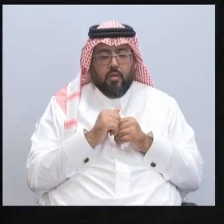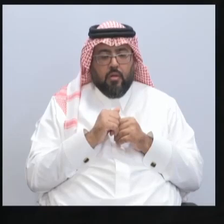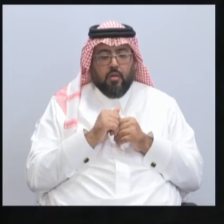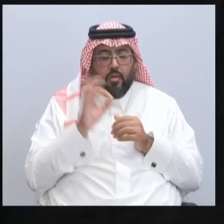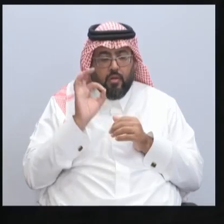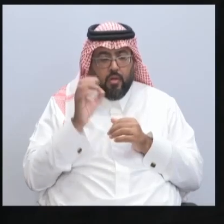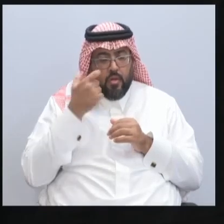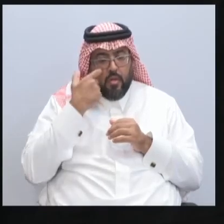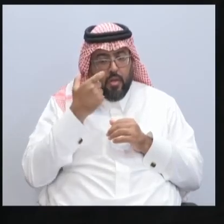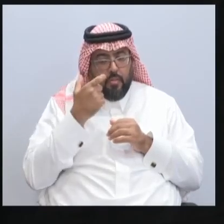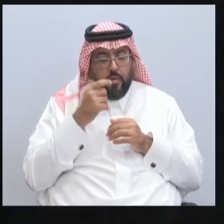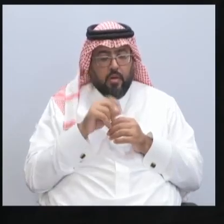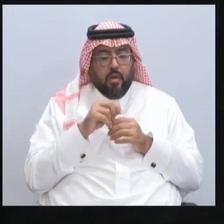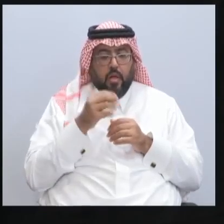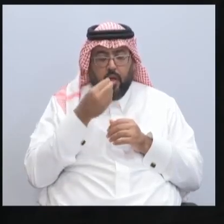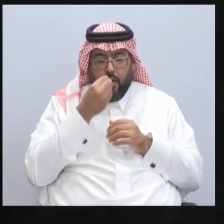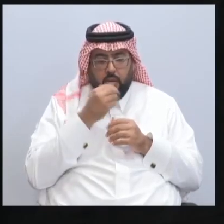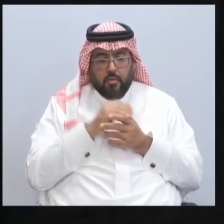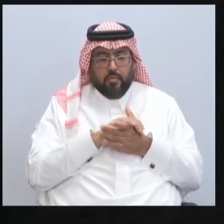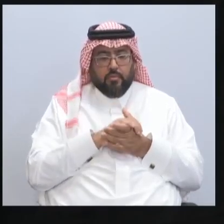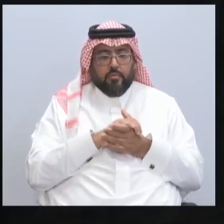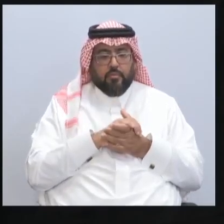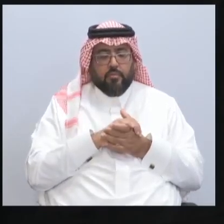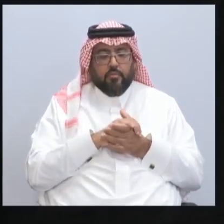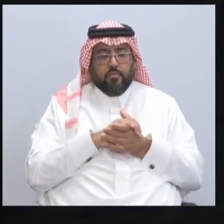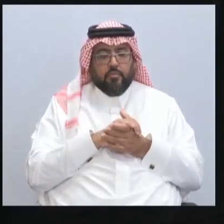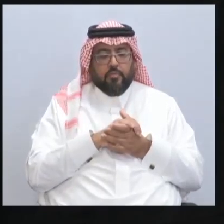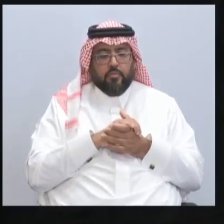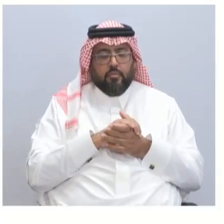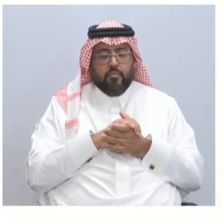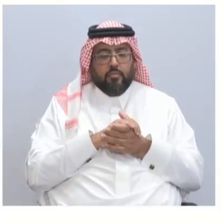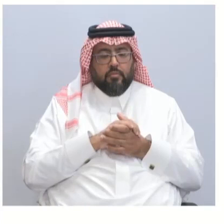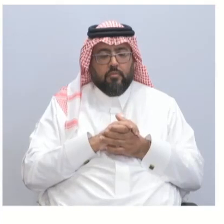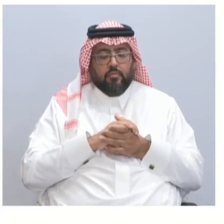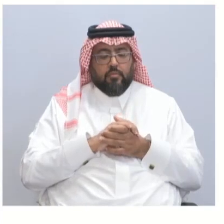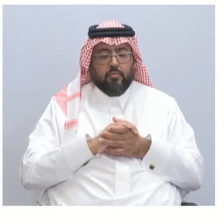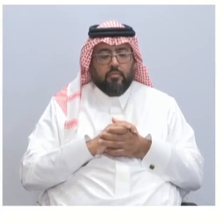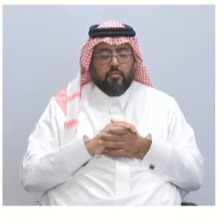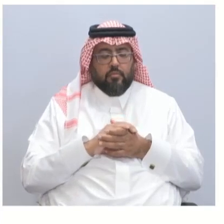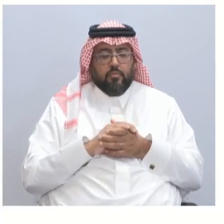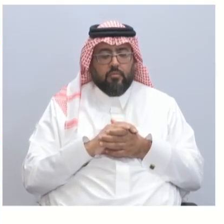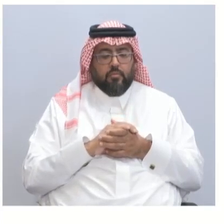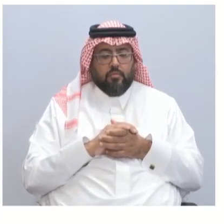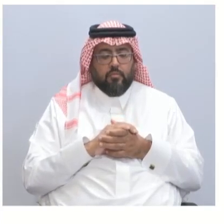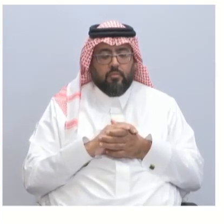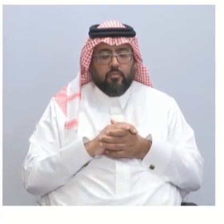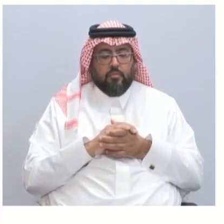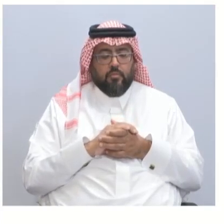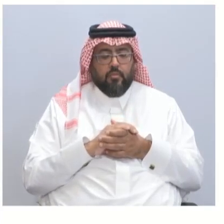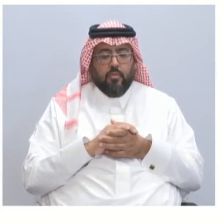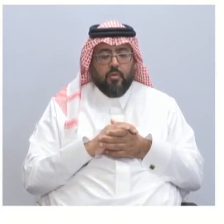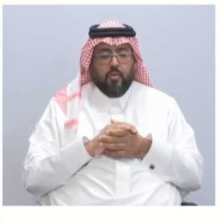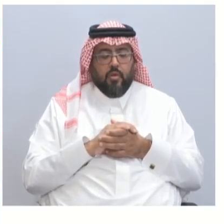لتحقيق الامن الغذائي لتحقيق الامن الغذائي استصلاح الاراضي البور وتوزيعها على